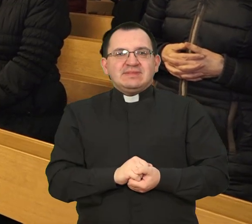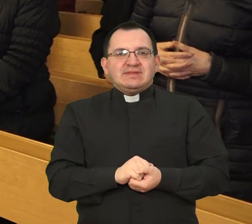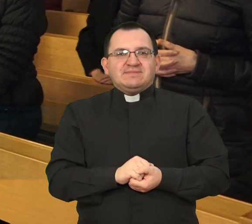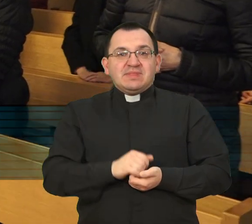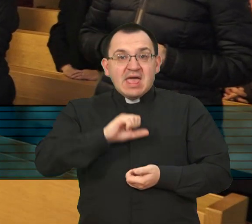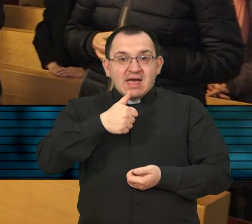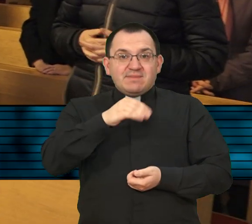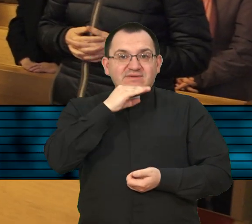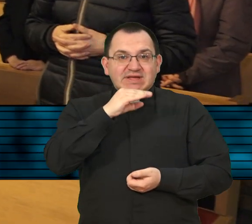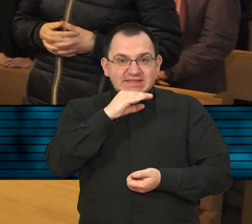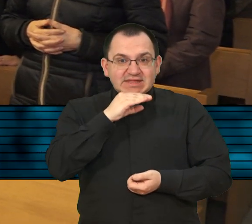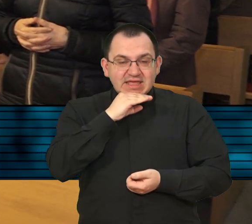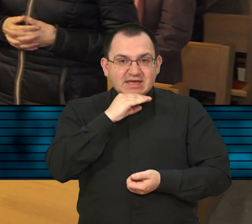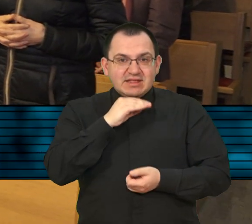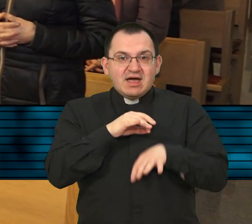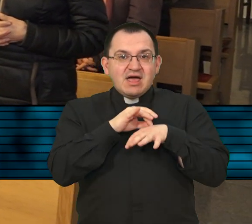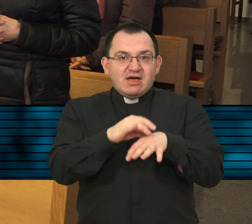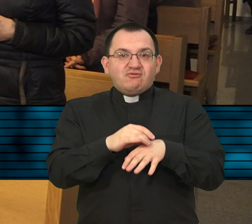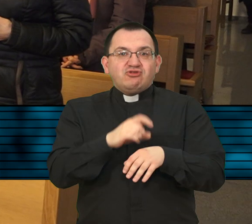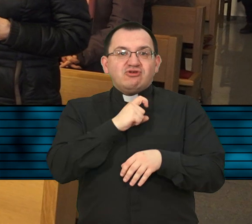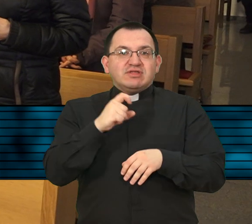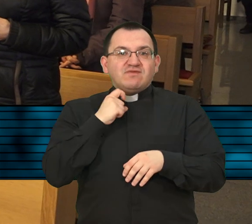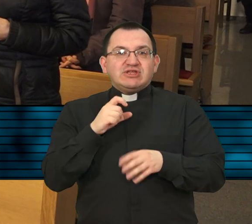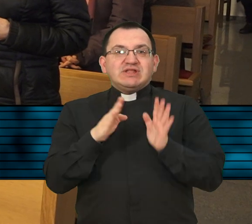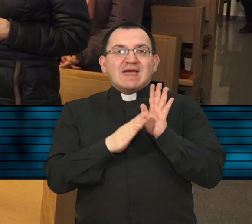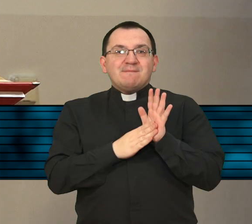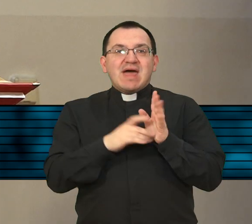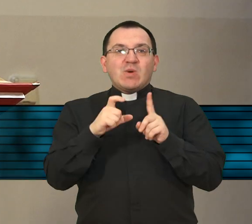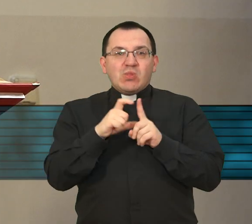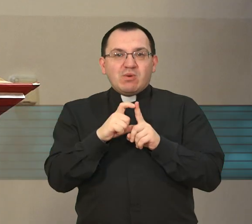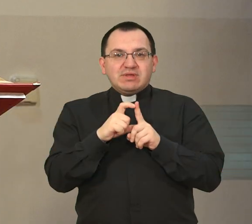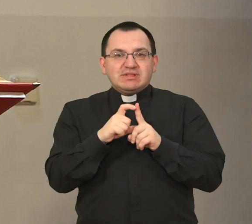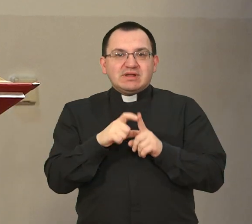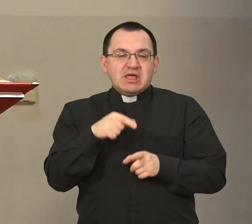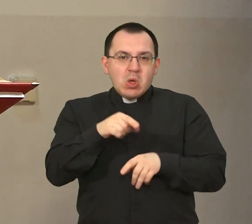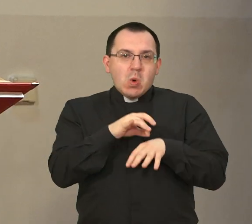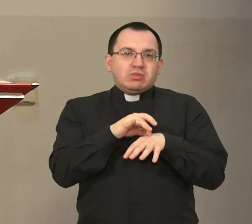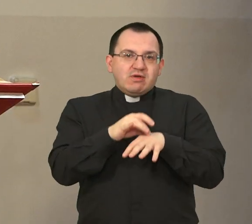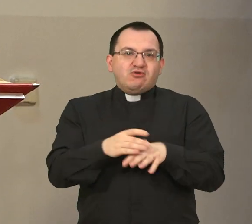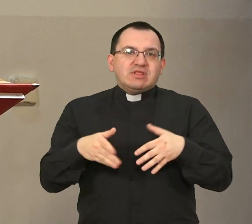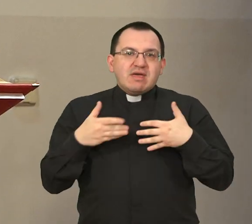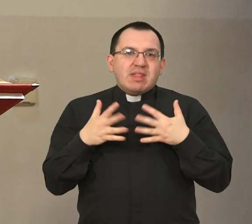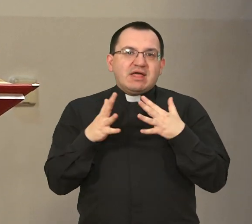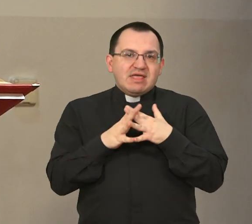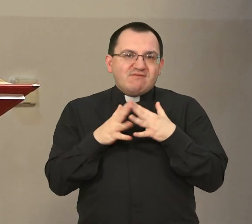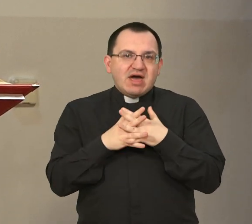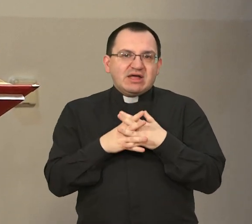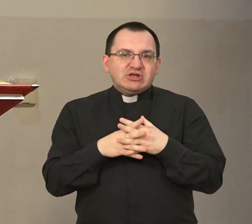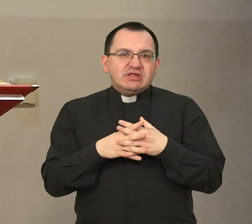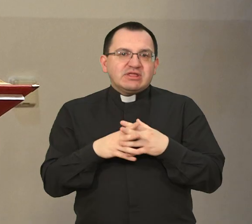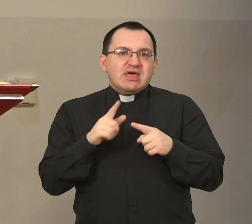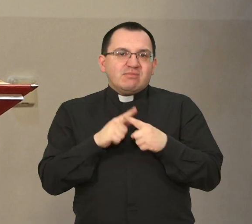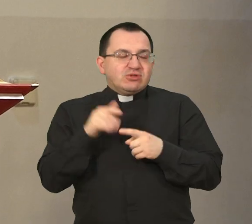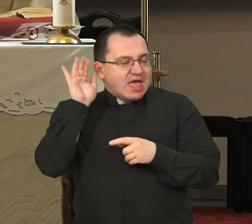slavlje prve srijede Velike devetnice predvodio je velečasni Marko Domiter, povjerenik za pastoral mladih Varaždinske biskupije i tajnik